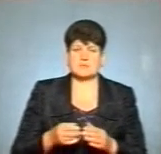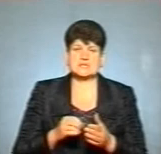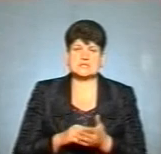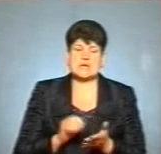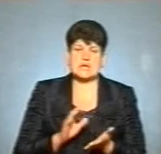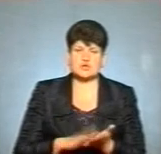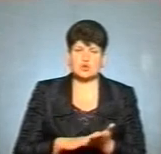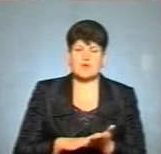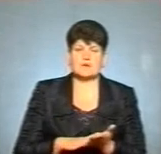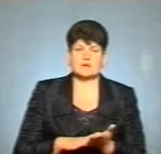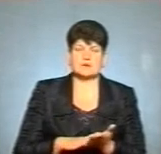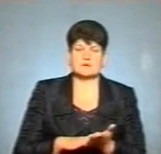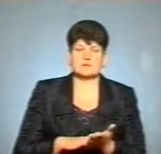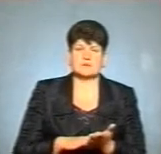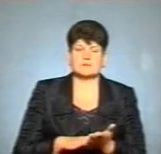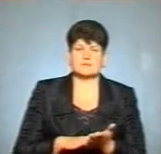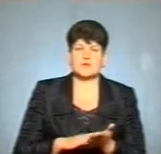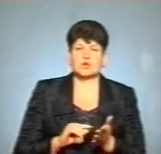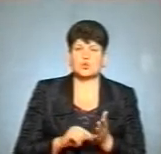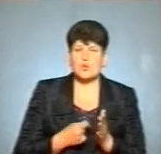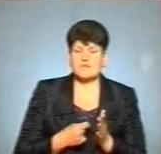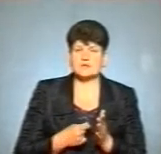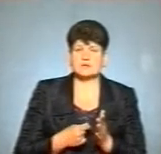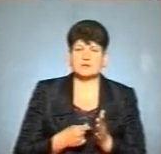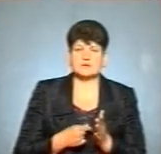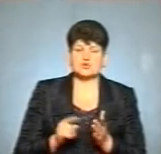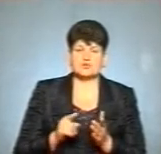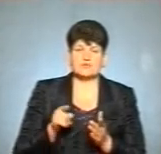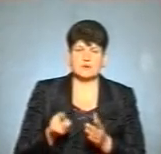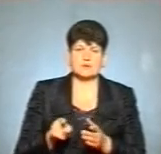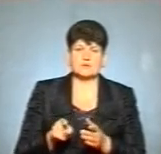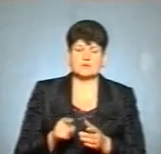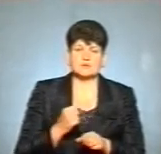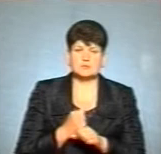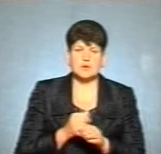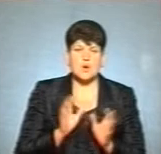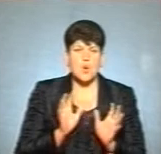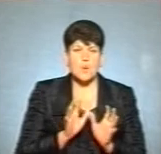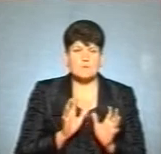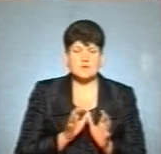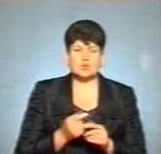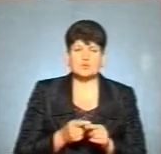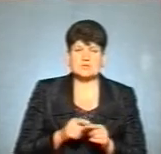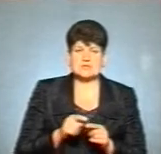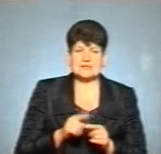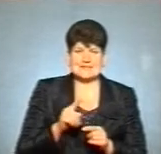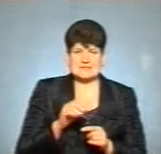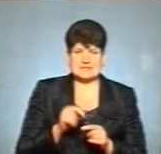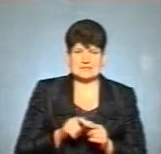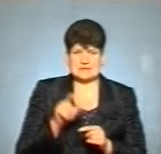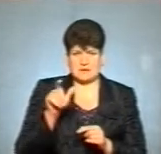в місті, довідка про, якщо ви здійснюєте опіку за певним громадянином,